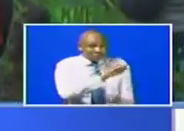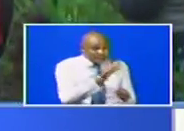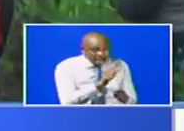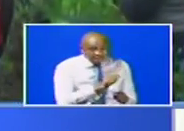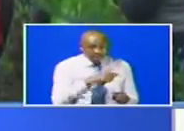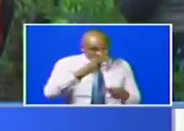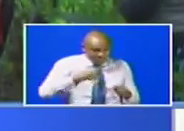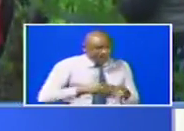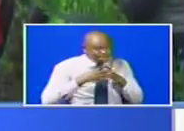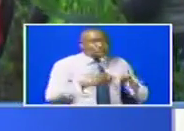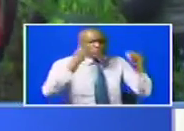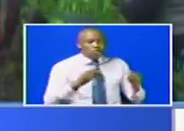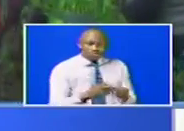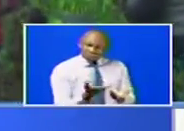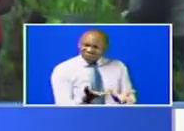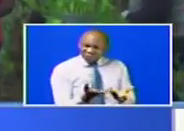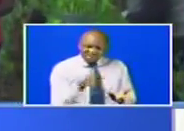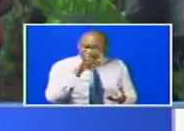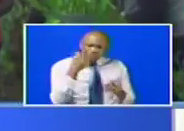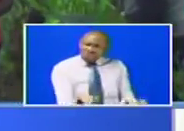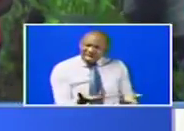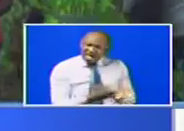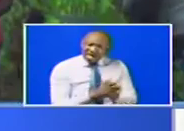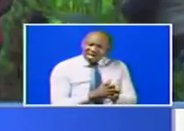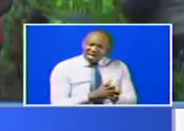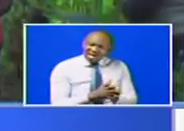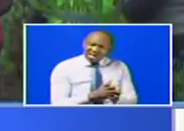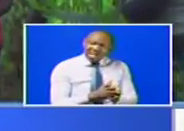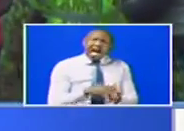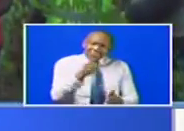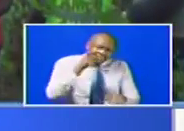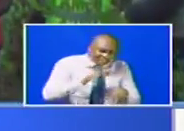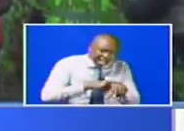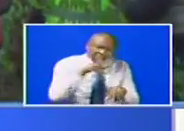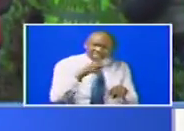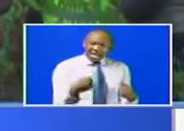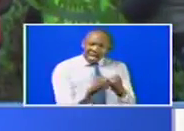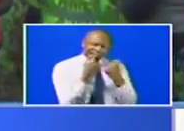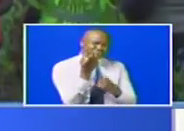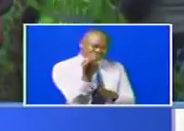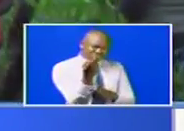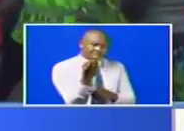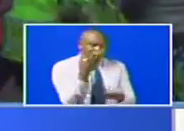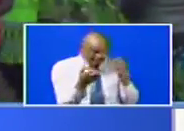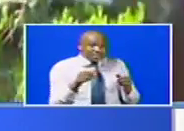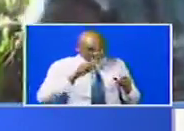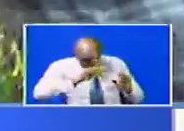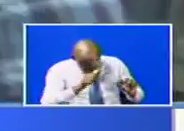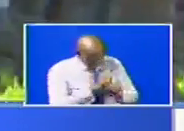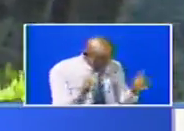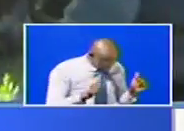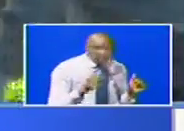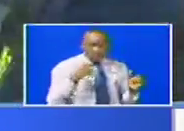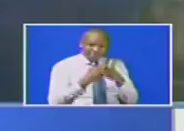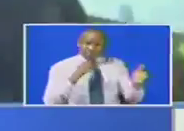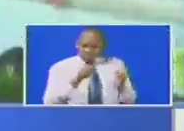tairi likapasuka. Mambo kama hayo yanachangiwa na nini haswa? Na wakati ambapo jambo kama hilo limefanyika, ndio ulikuwa umeangalia gari lako kisha